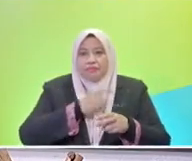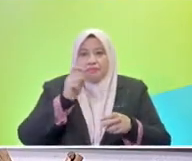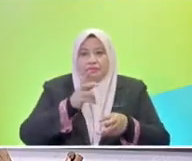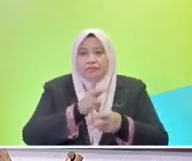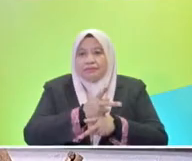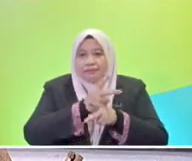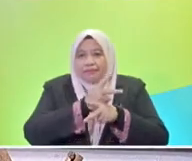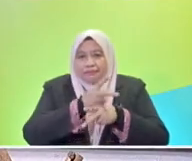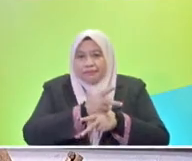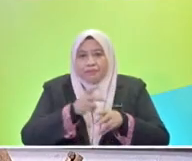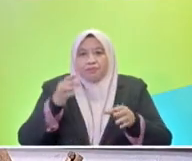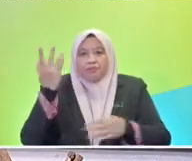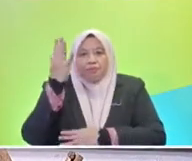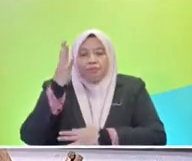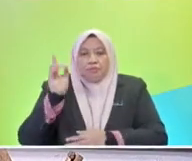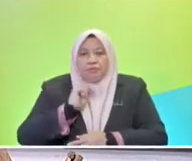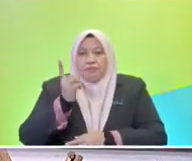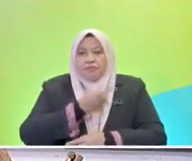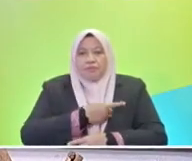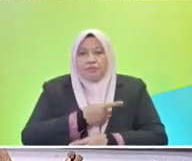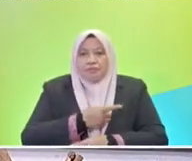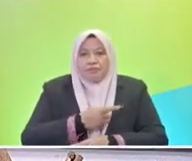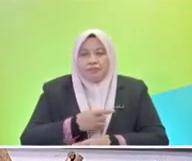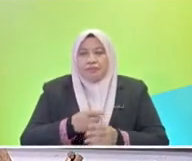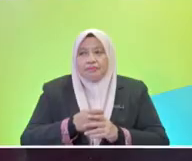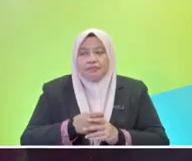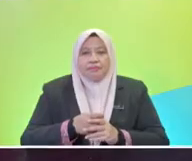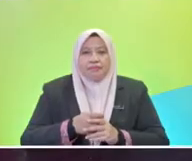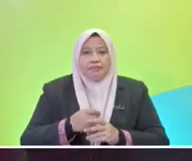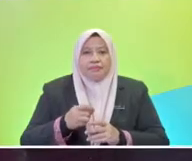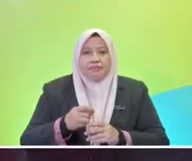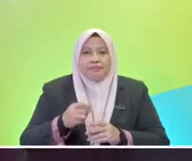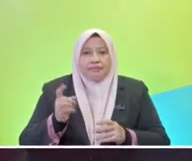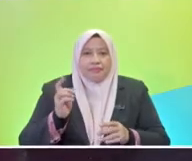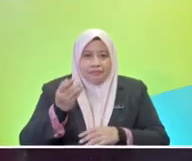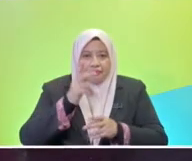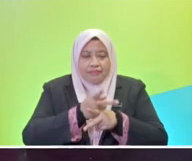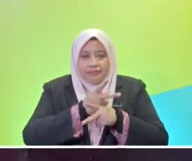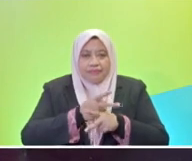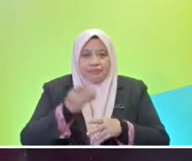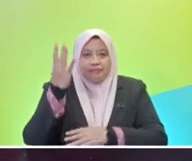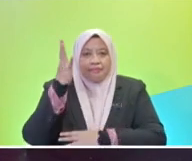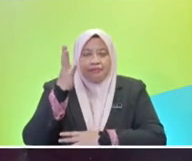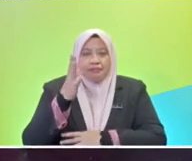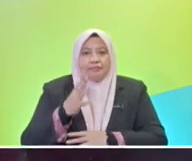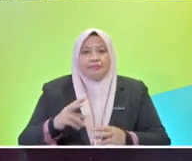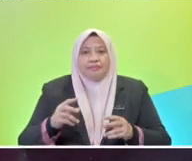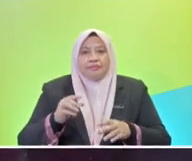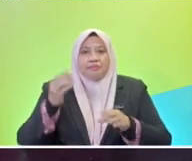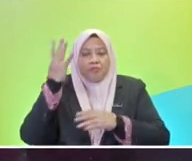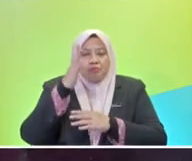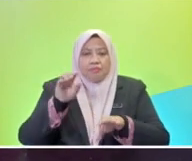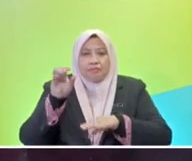pokok-pokok kita ni, betul Cikgu? Betul. Sebagai pencipta alam lagi, kita kena jaga pokok ni sebab kita tahu pokok ni sangat berguna untuk